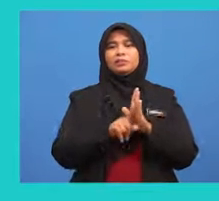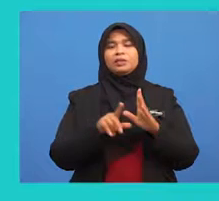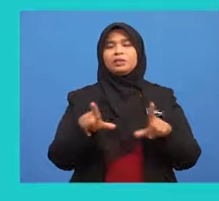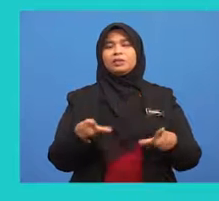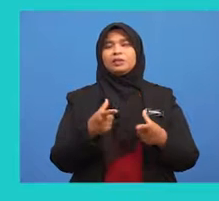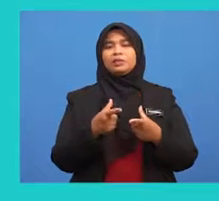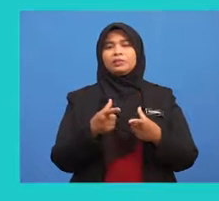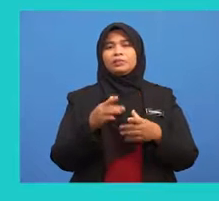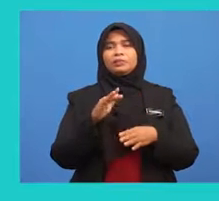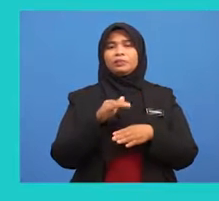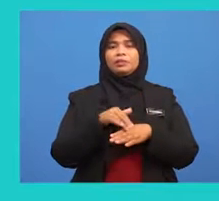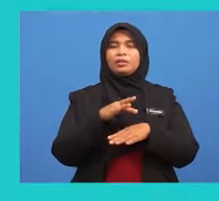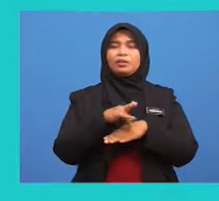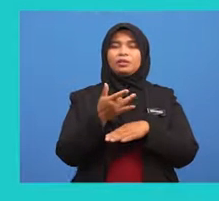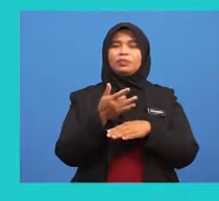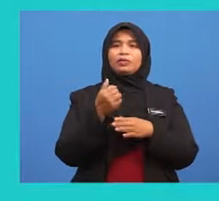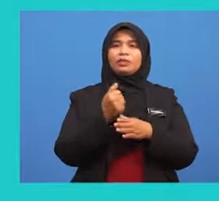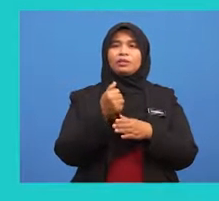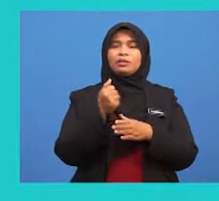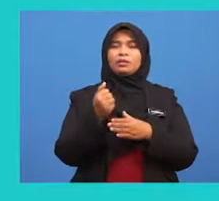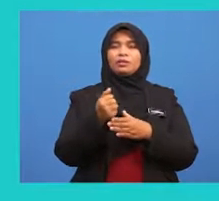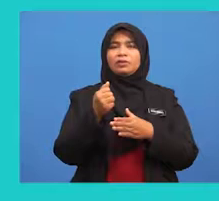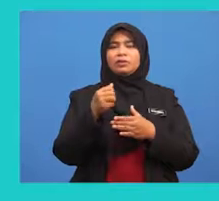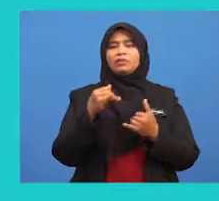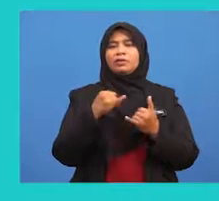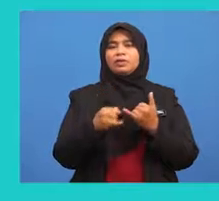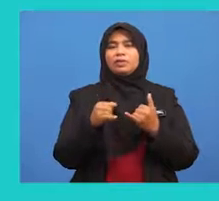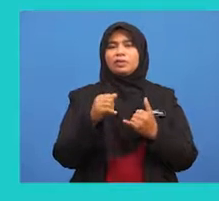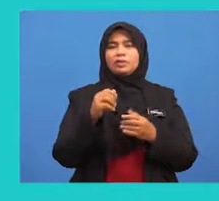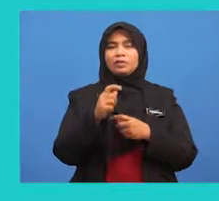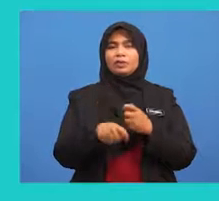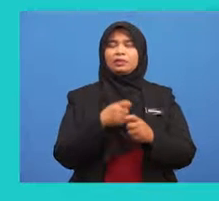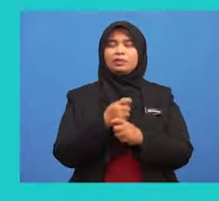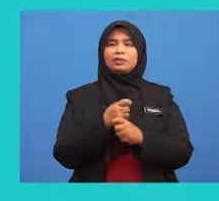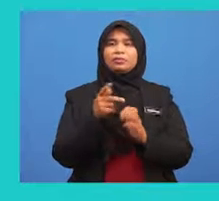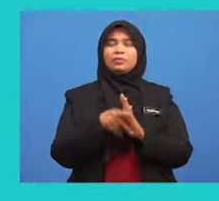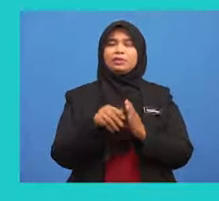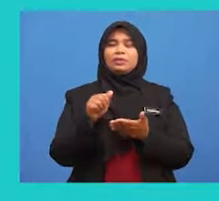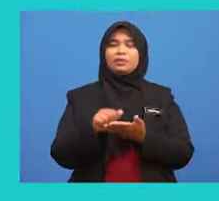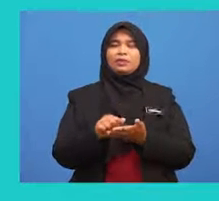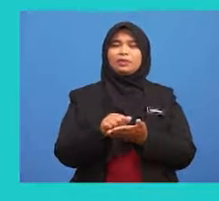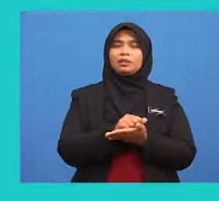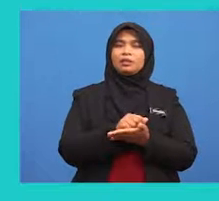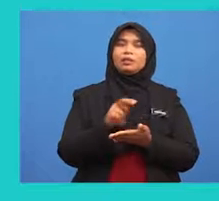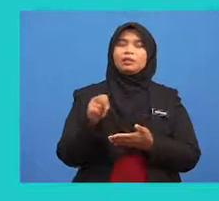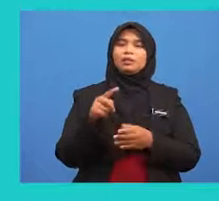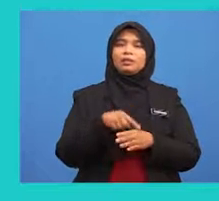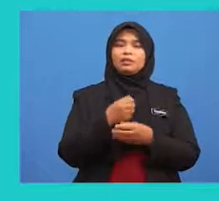awal atau akhir tahun perakaunan disediakan? Gambar apakah ini?